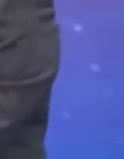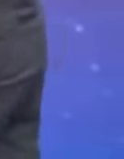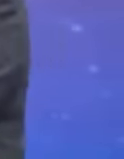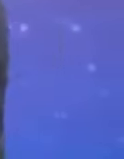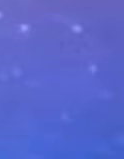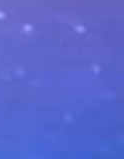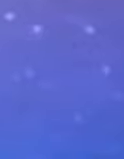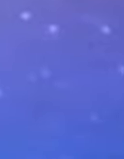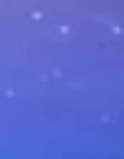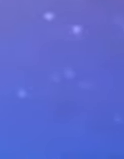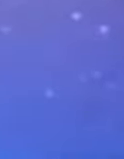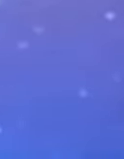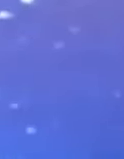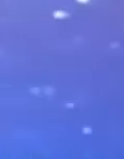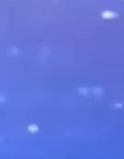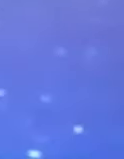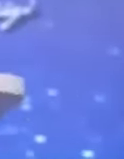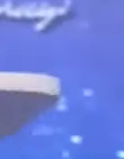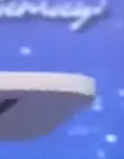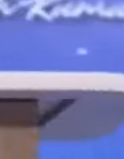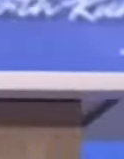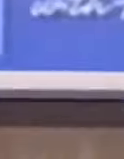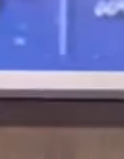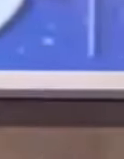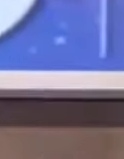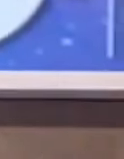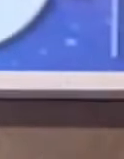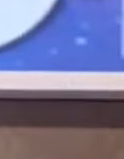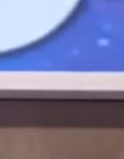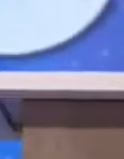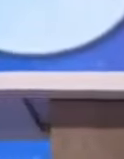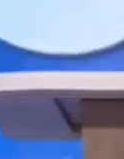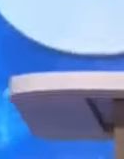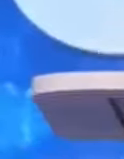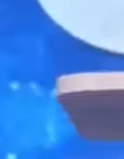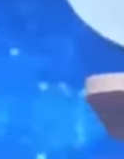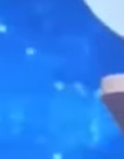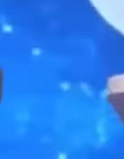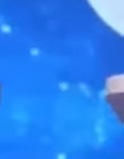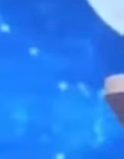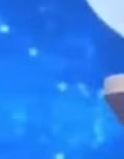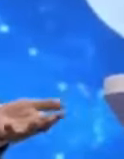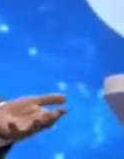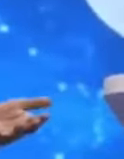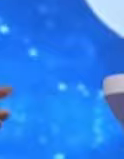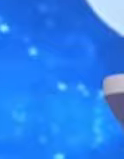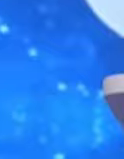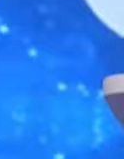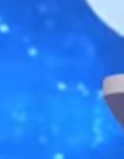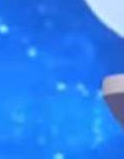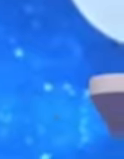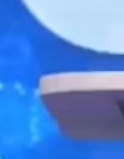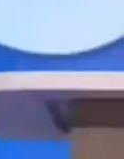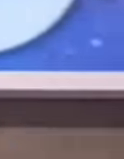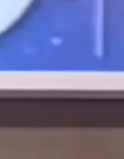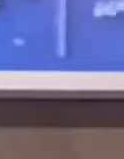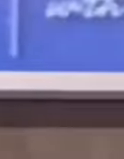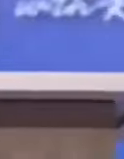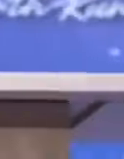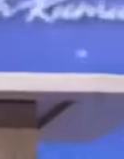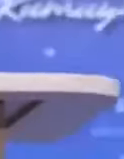bonté de Dieu te pousse à la repentance la bonté de Dieu la guérison de Dieu le miracle de Dieu la